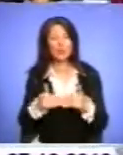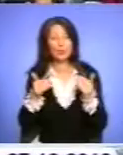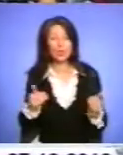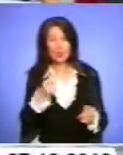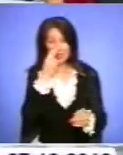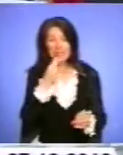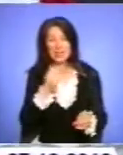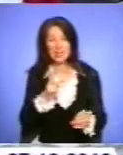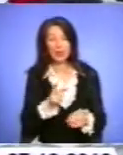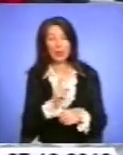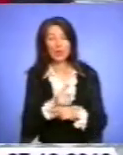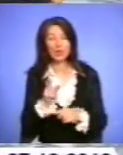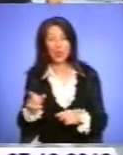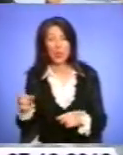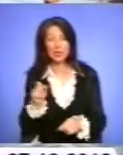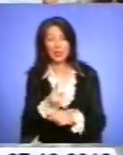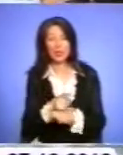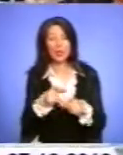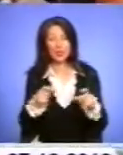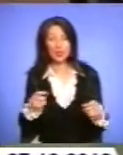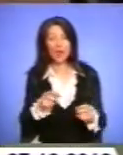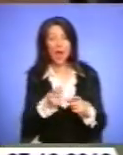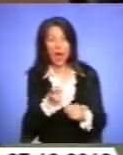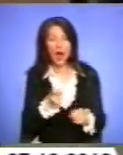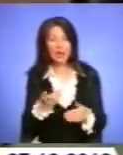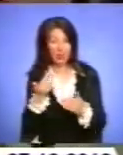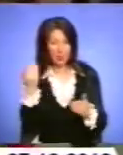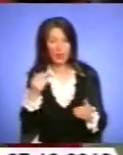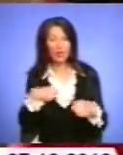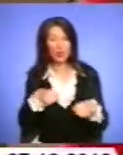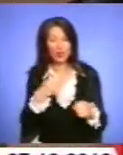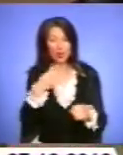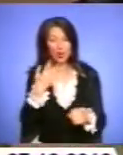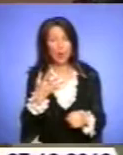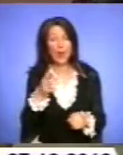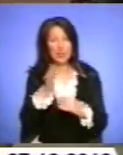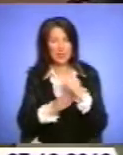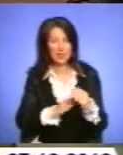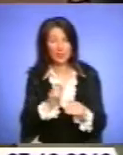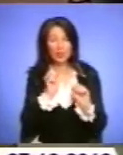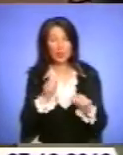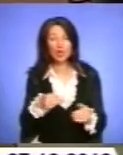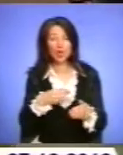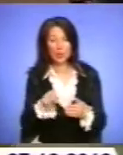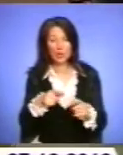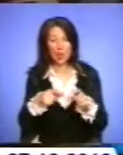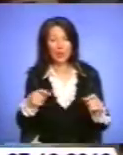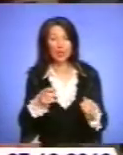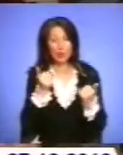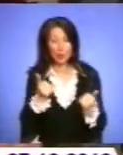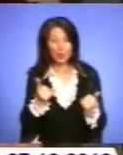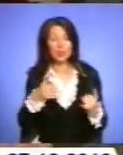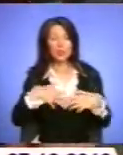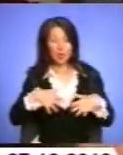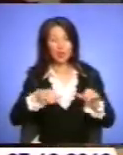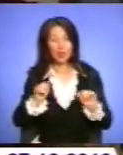Традиційно тернополяни замовляють квитки у касах попереднього продажу за 45 діб. А чи можна придбати квиток сьогодні? На Крим. А як думаєте,